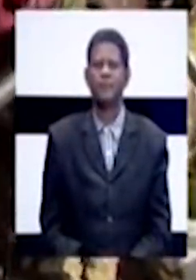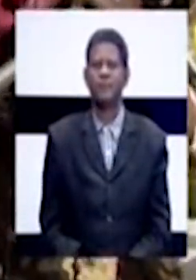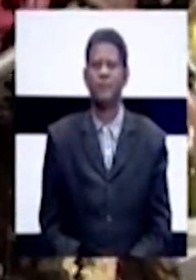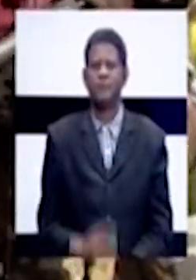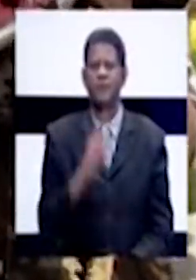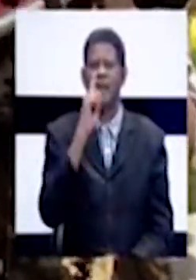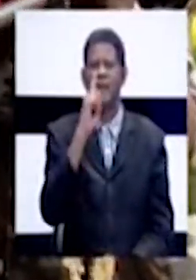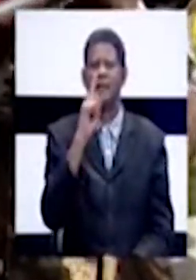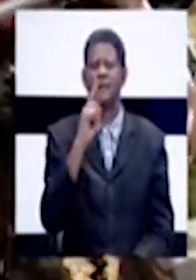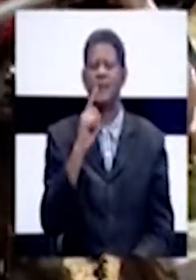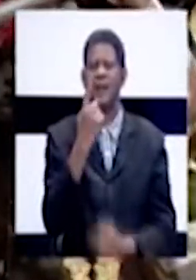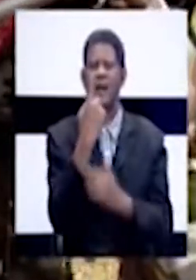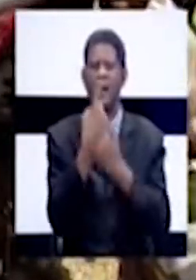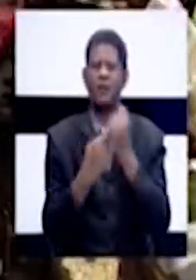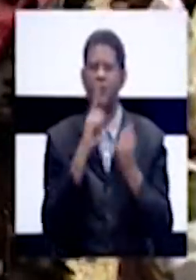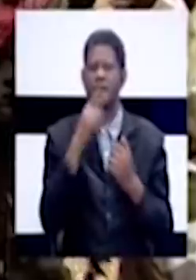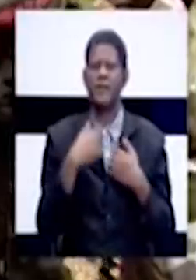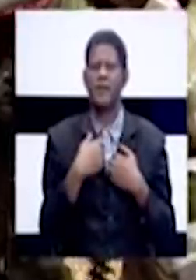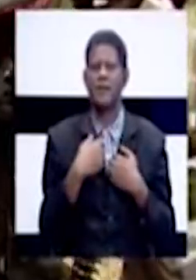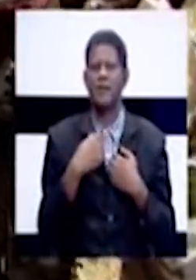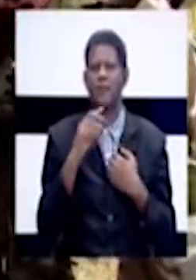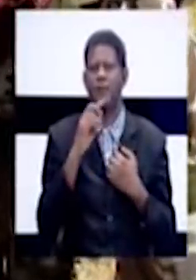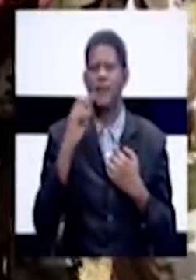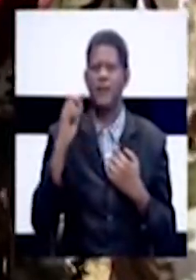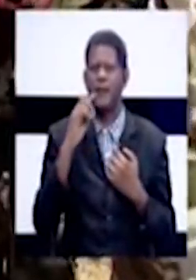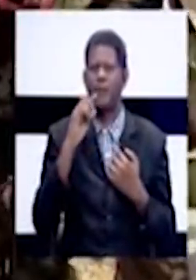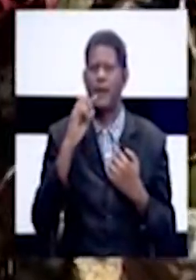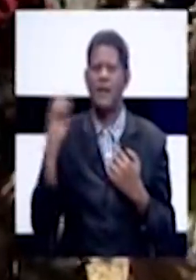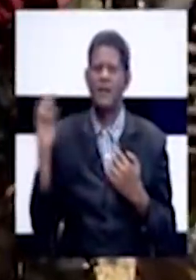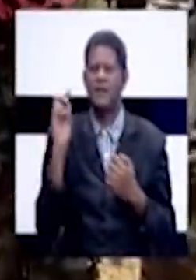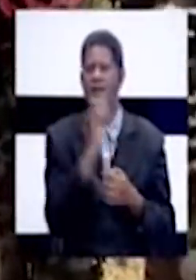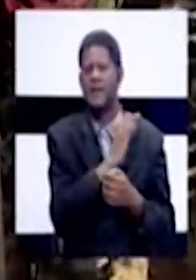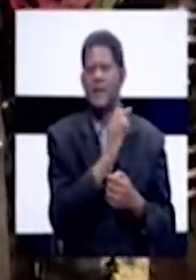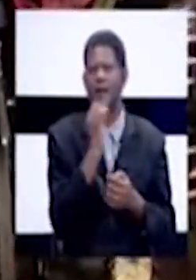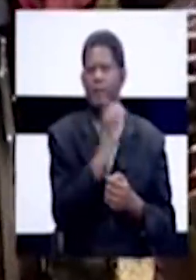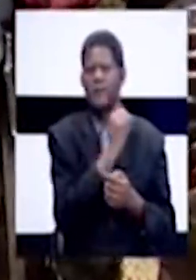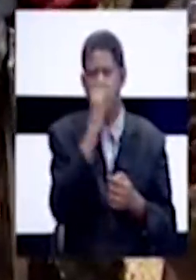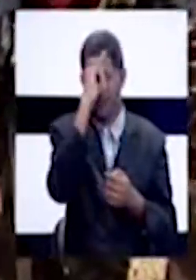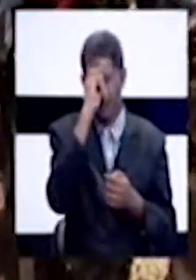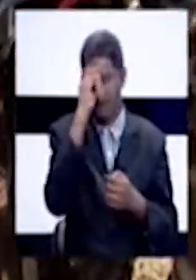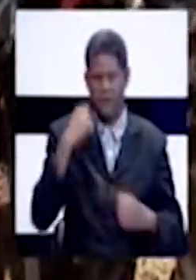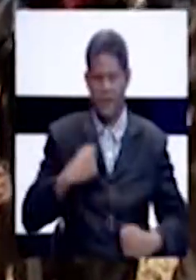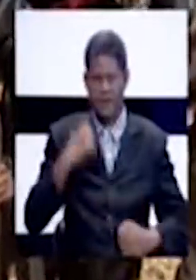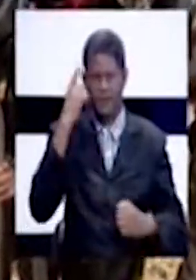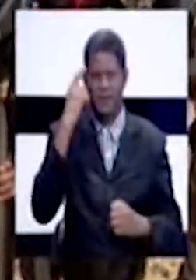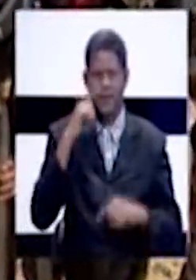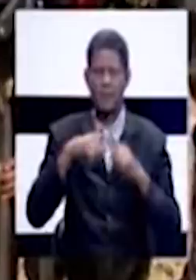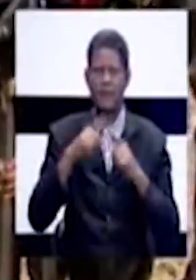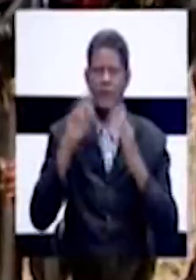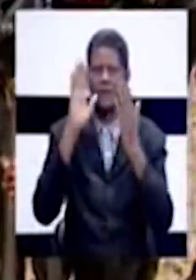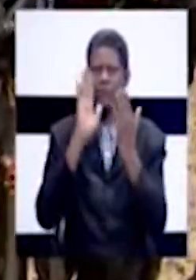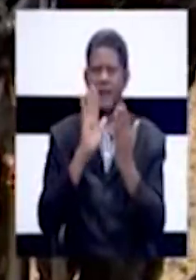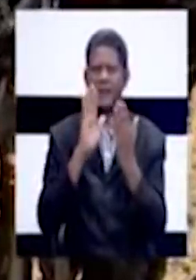بس حنتي أهادي زلكم بيماني بس أجمعي جانو سراوي تقرأي أب استفعلي